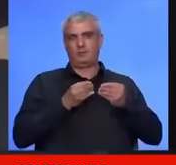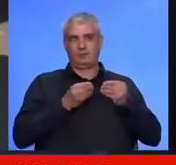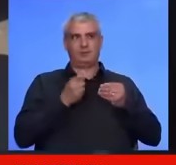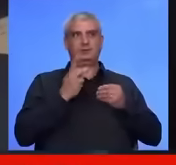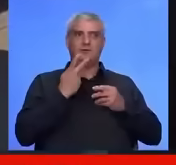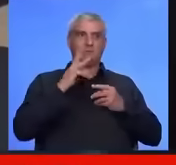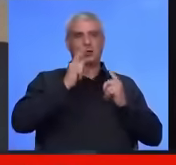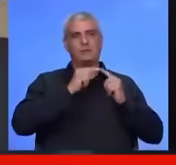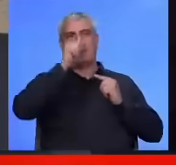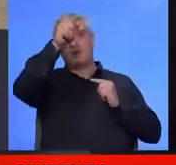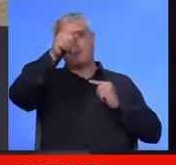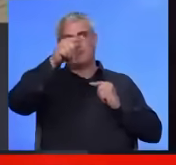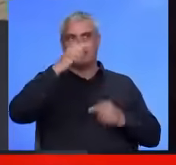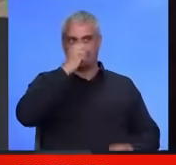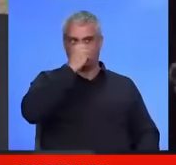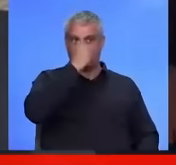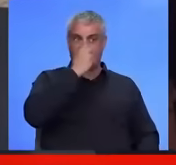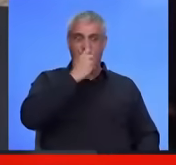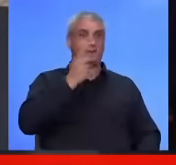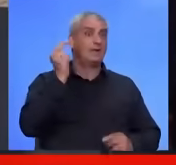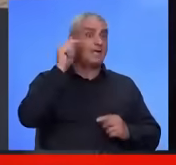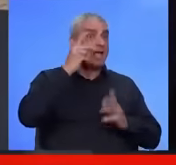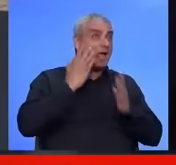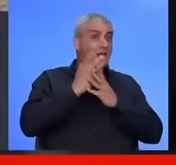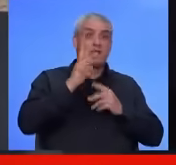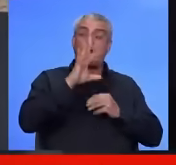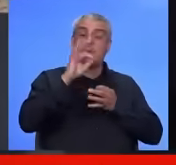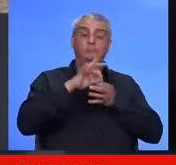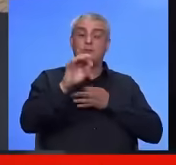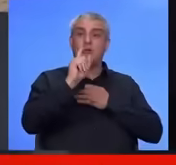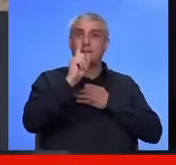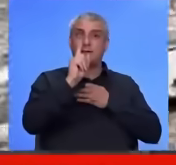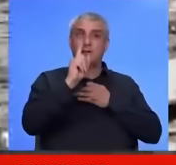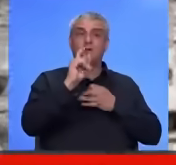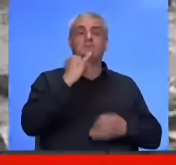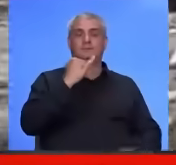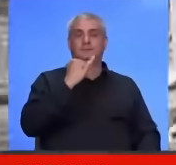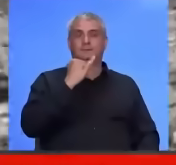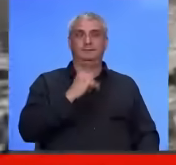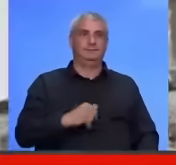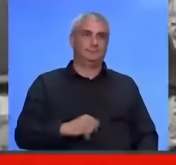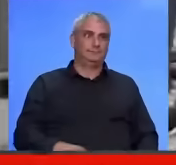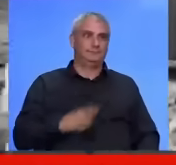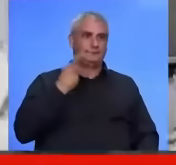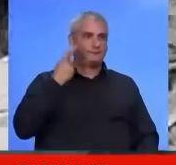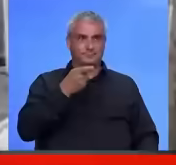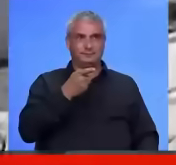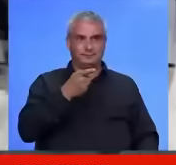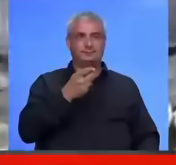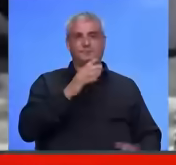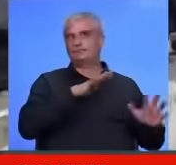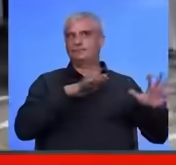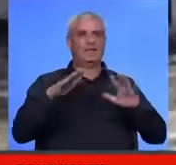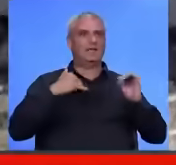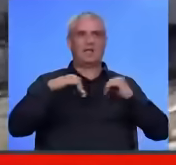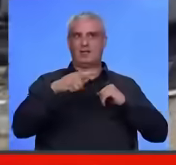יותר למעלה. זה הגיע עד לפה, אנחנו יותר מ-500 מטר מהבסיס. כן. פגיעת הבורקן בגיבור הרעידה את הרחוב